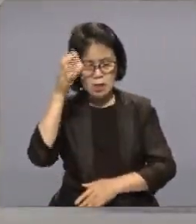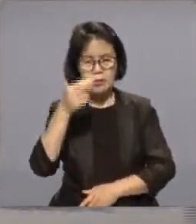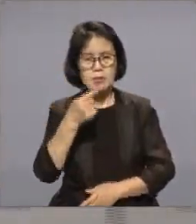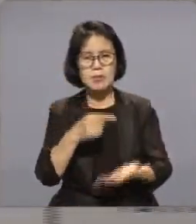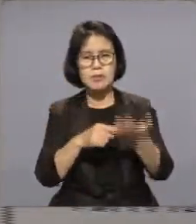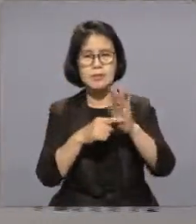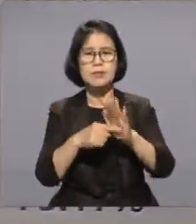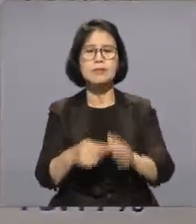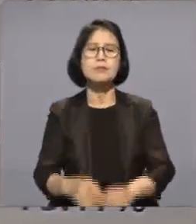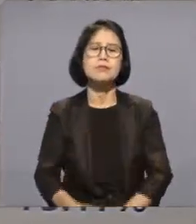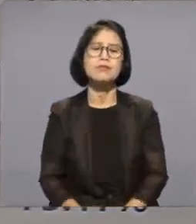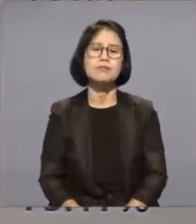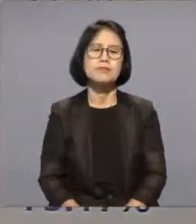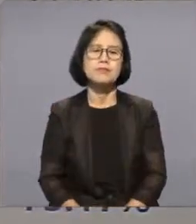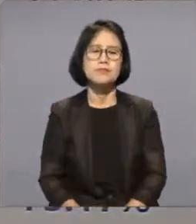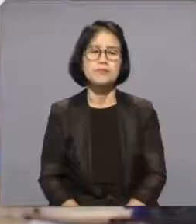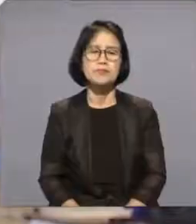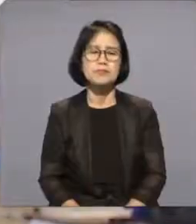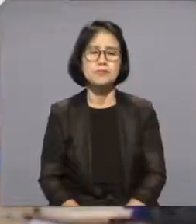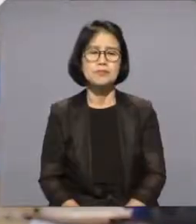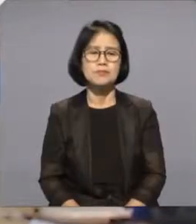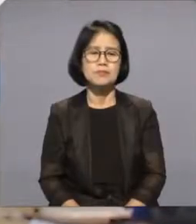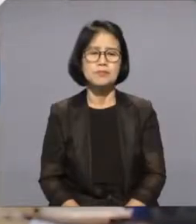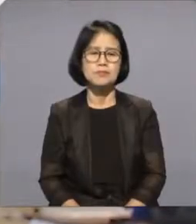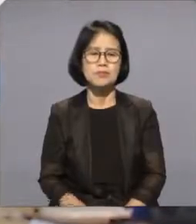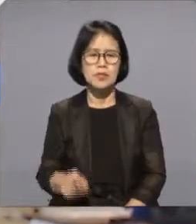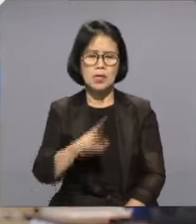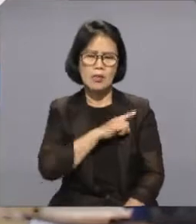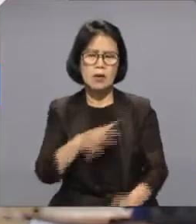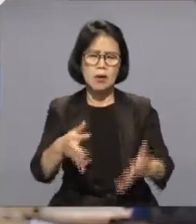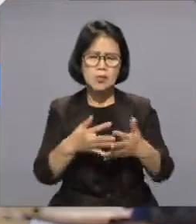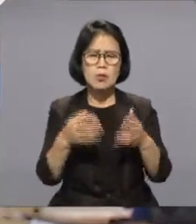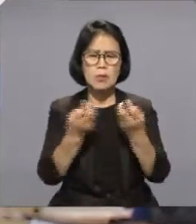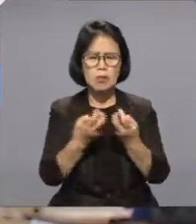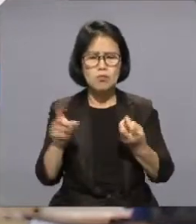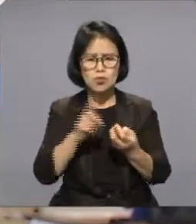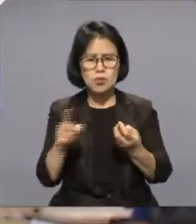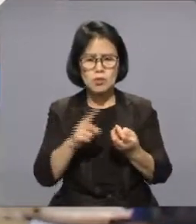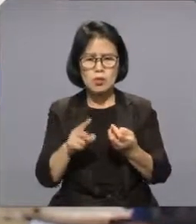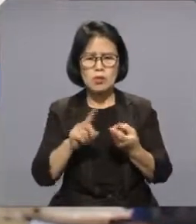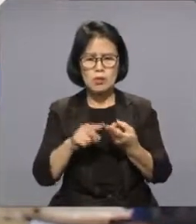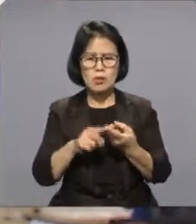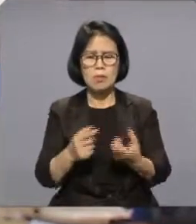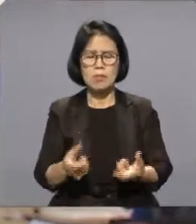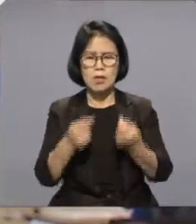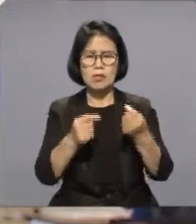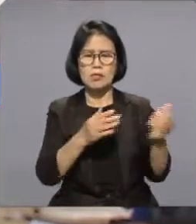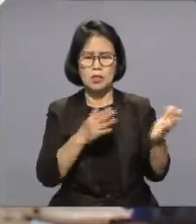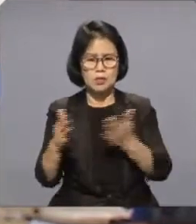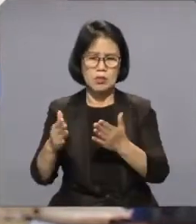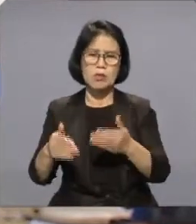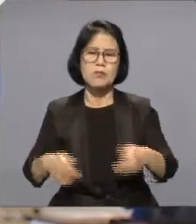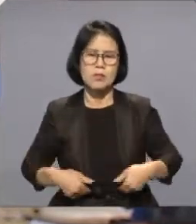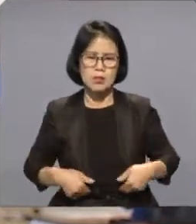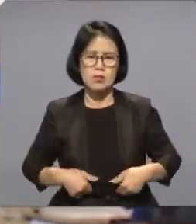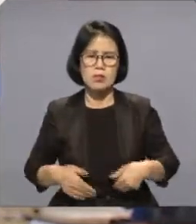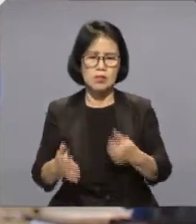보였습니다. 가장 합리적인 방안이 무엇인가 이런 부분들을 빨리 정리를 해야 될 것이기